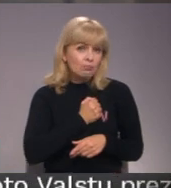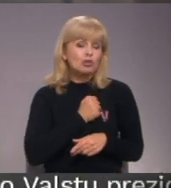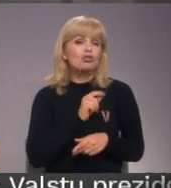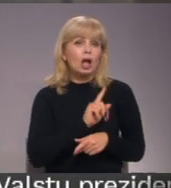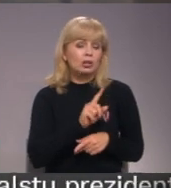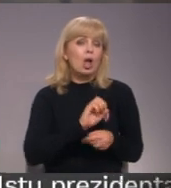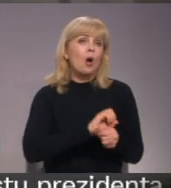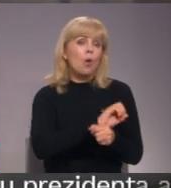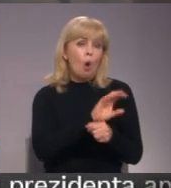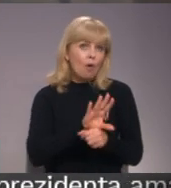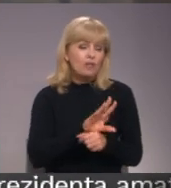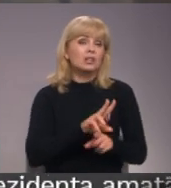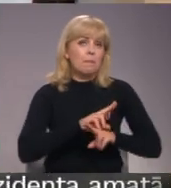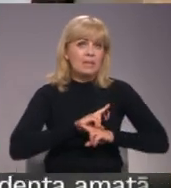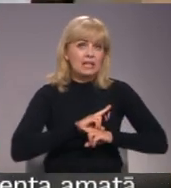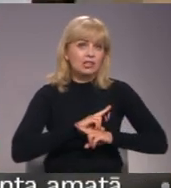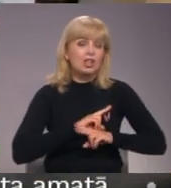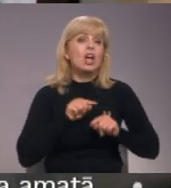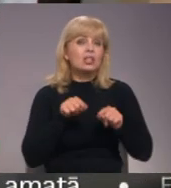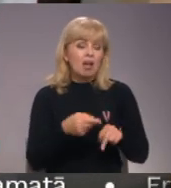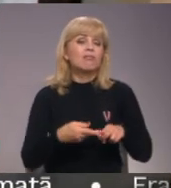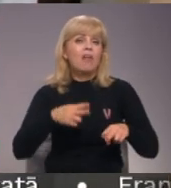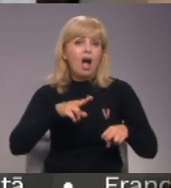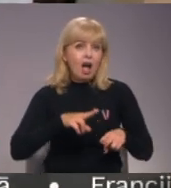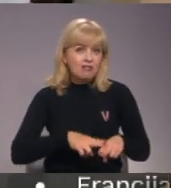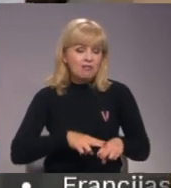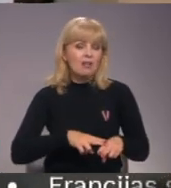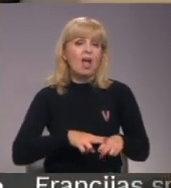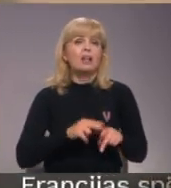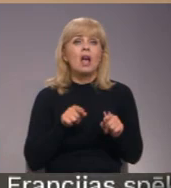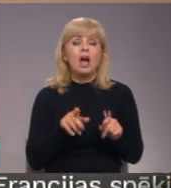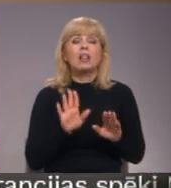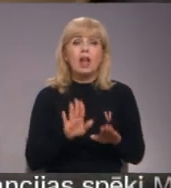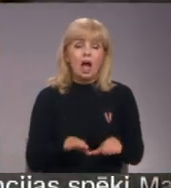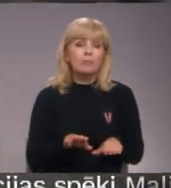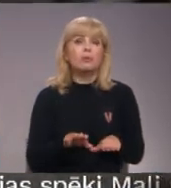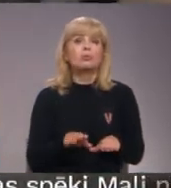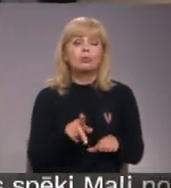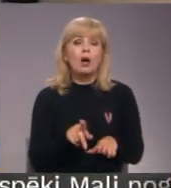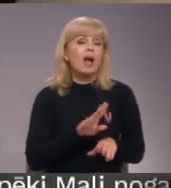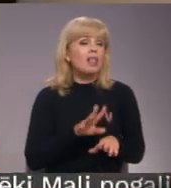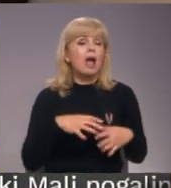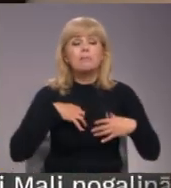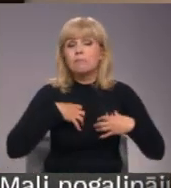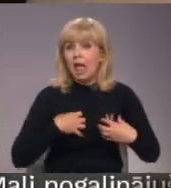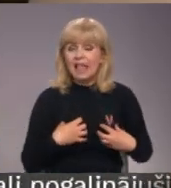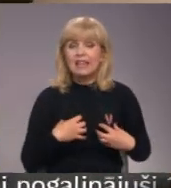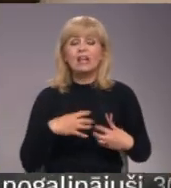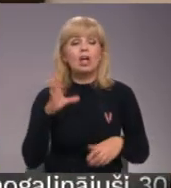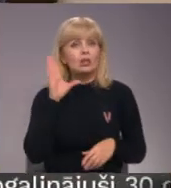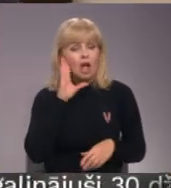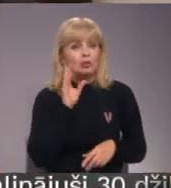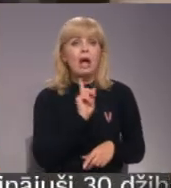no Covid arī mirst. Un tieši tādēļ, lai cik tas dramatiski neizklausītos, tad